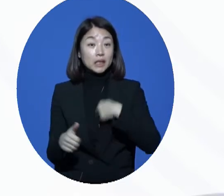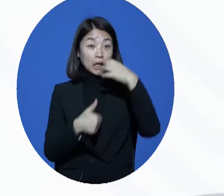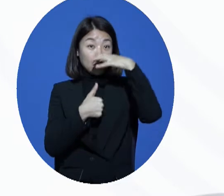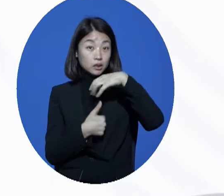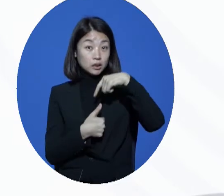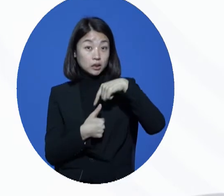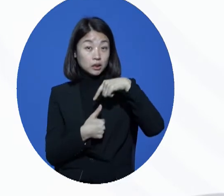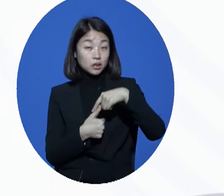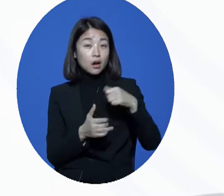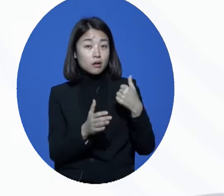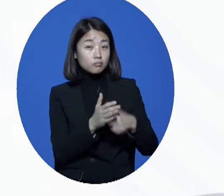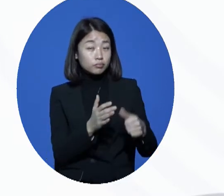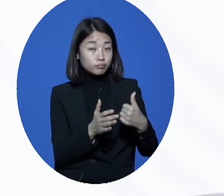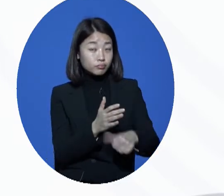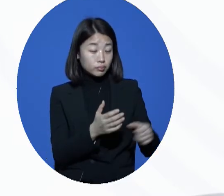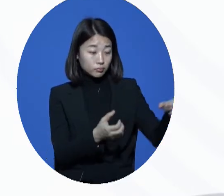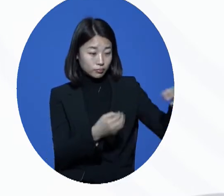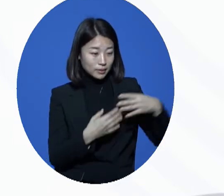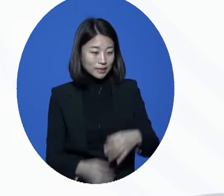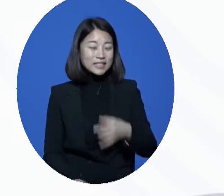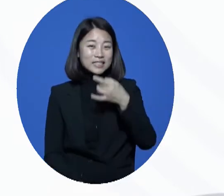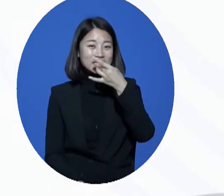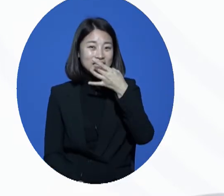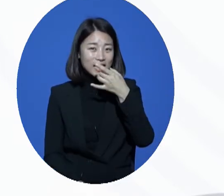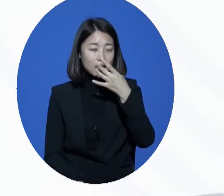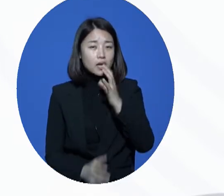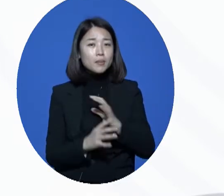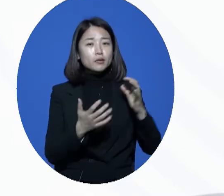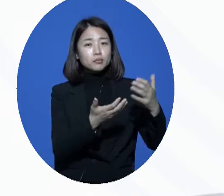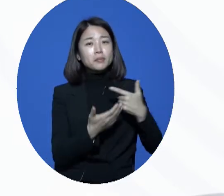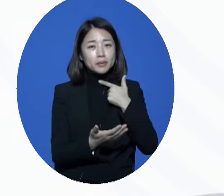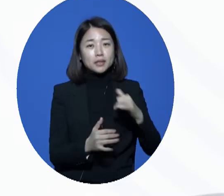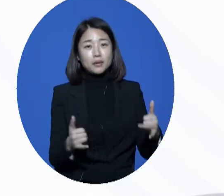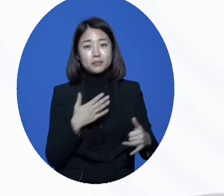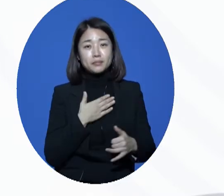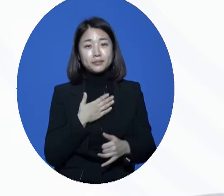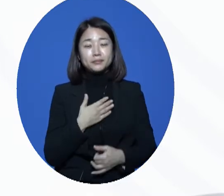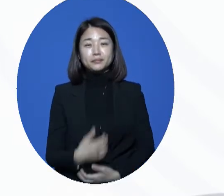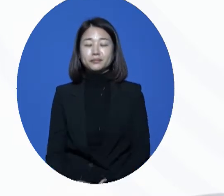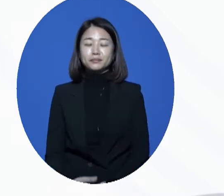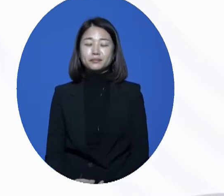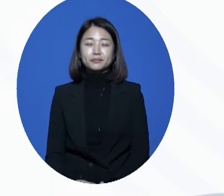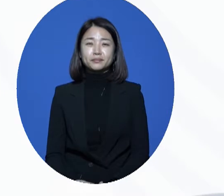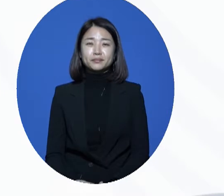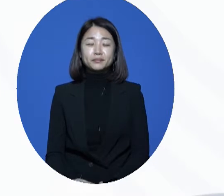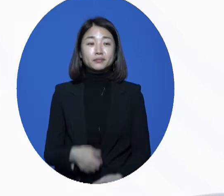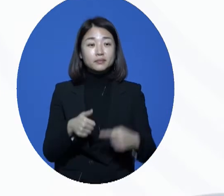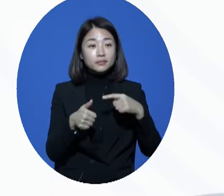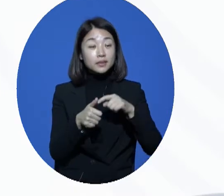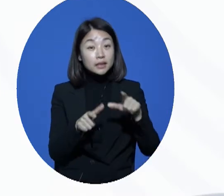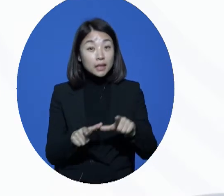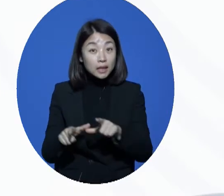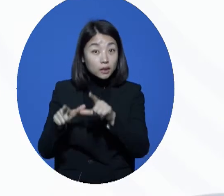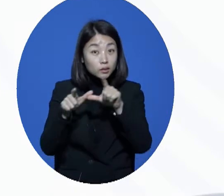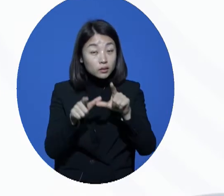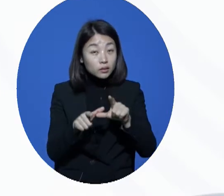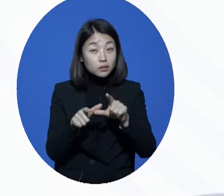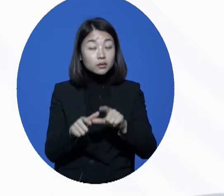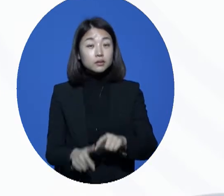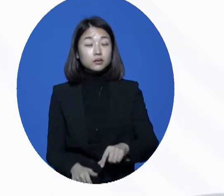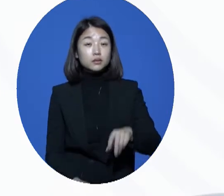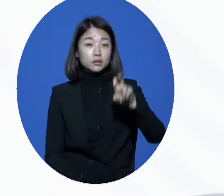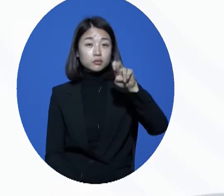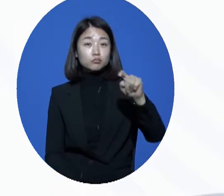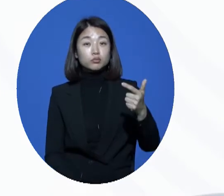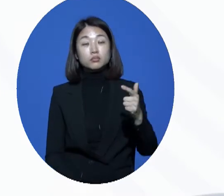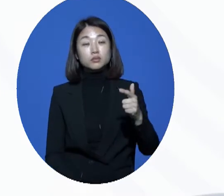자가격리되었을 때 구호 물품이라고 생쌀과 생배추를 받았었던 분입니다. 그리고 이분이 사는 곳은 문재인